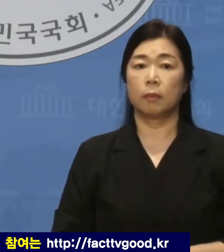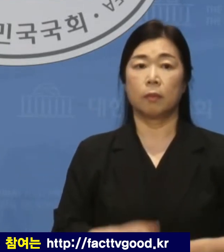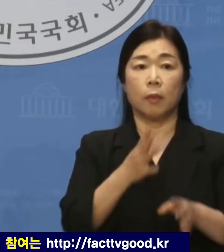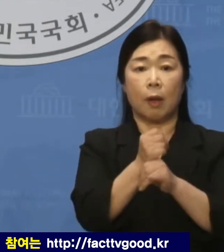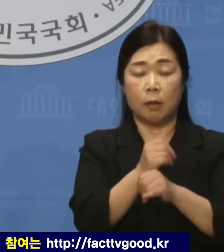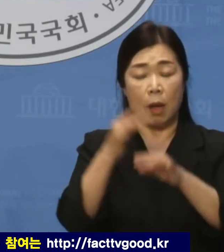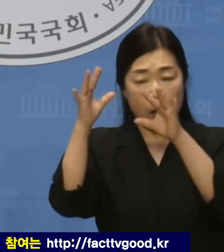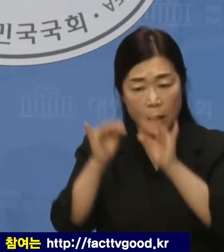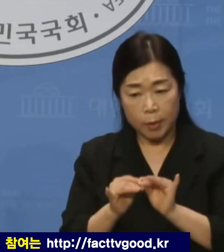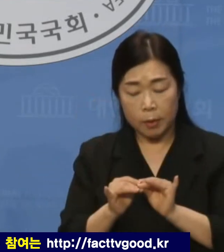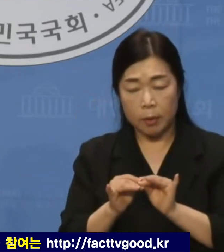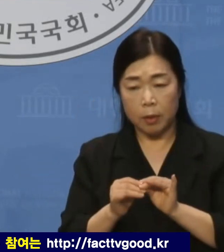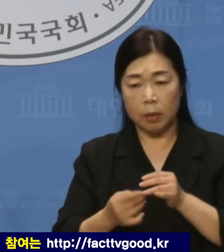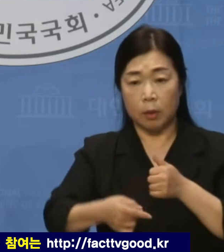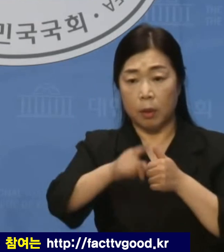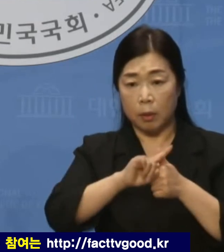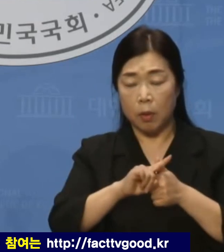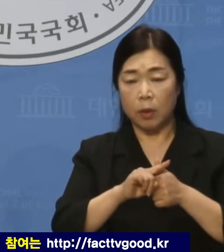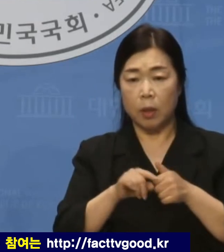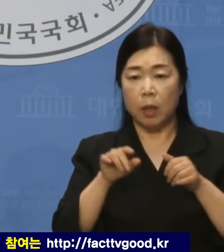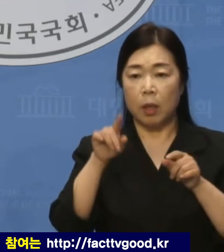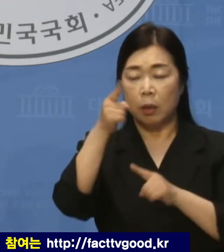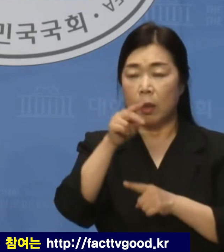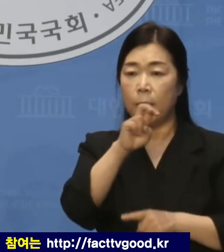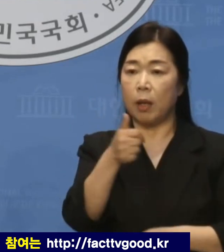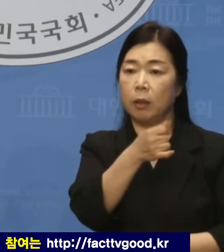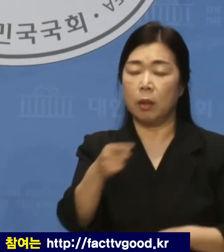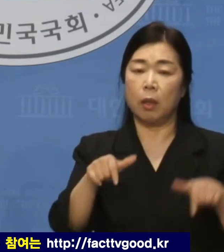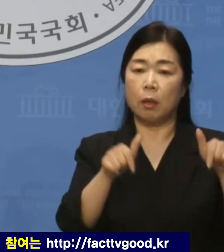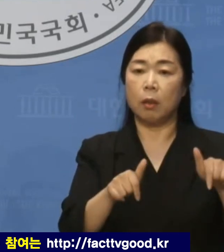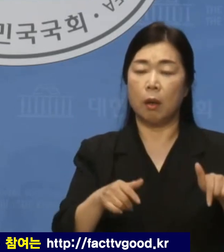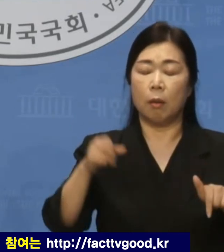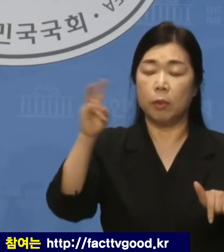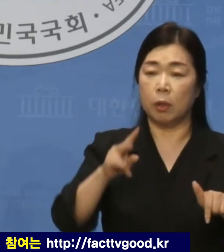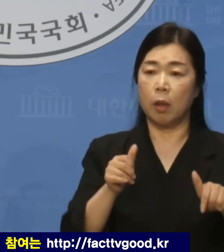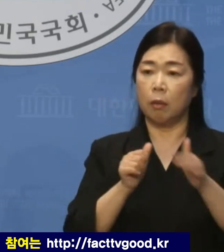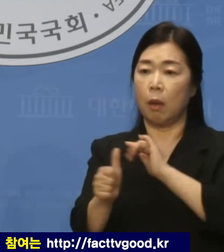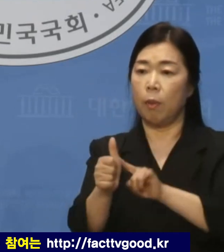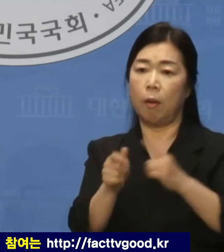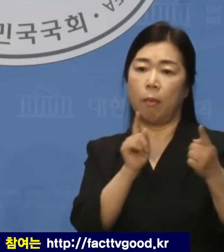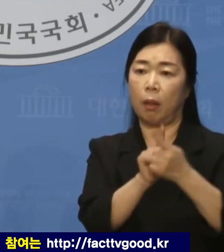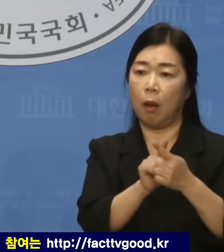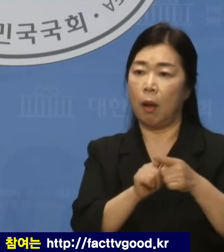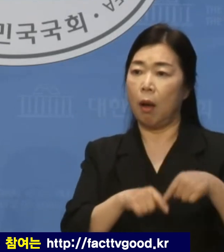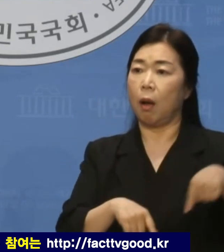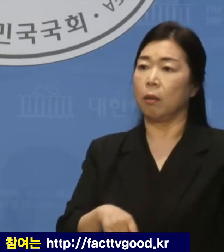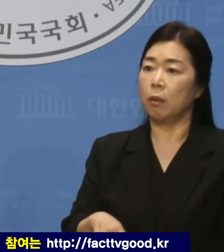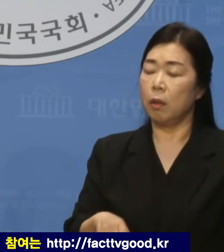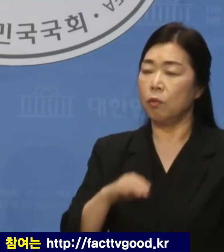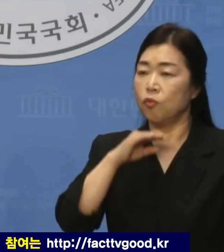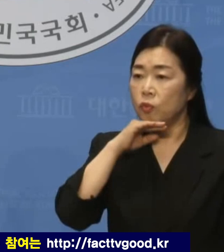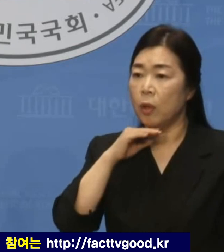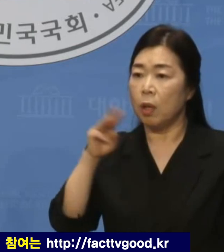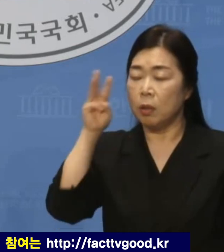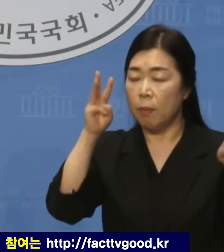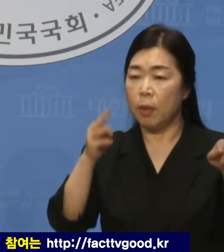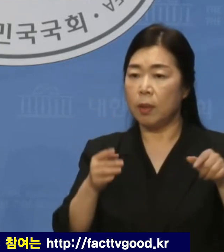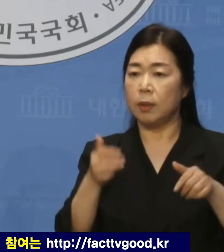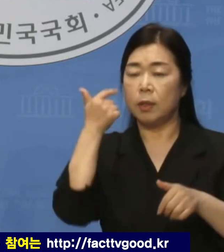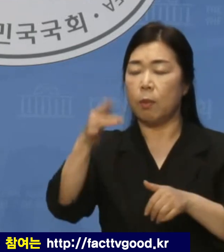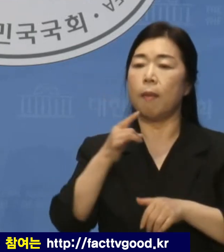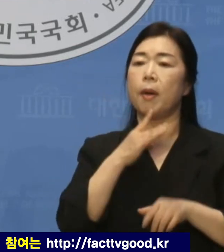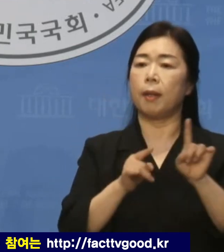의사 일정 합의에 임하던 이만희 간사가 갑자기 원내대표를 만나겠다고 나가더니 잼버리 현안질의만